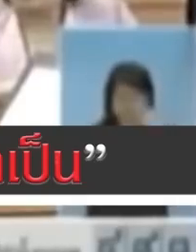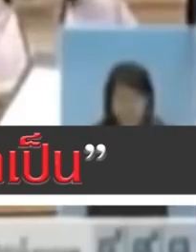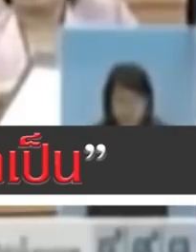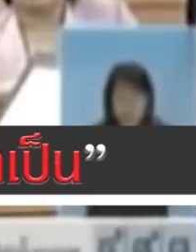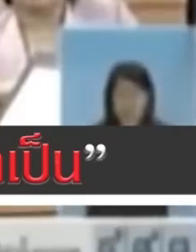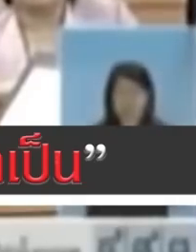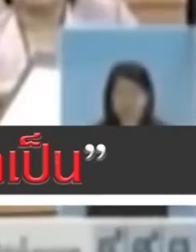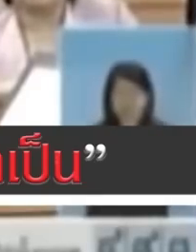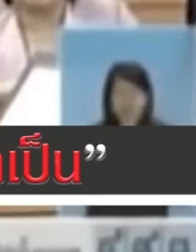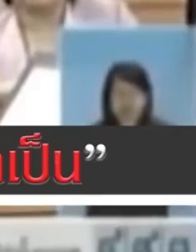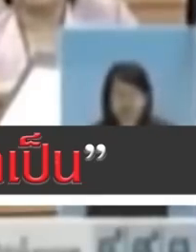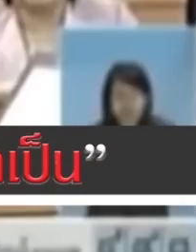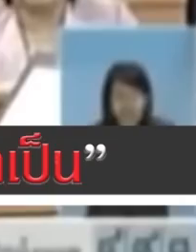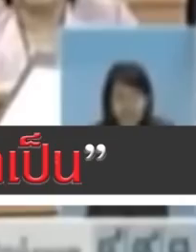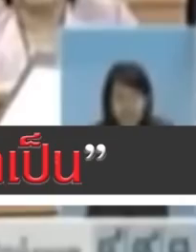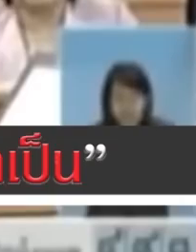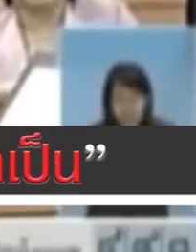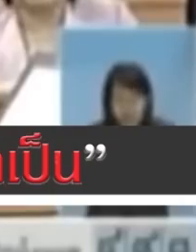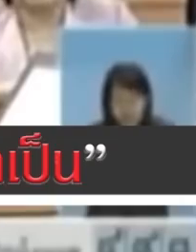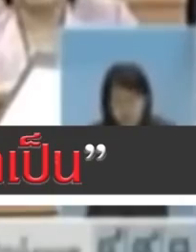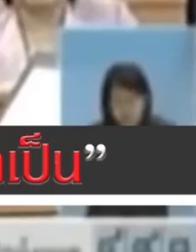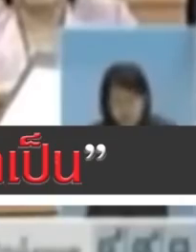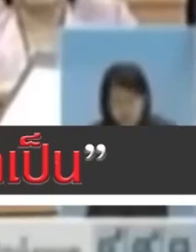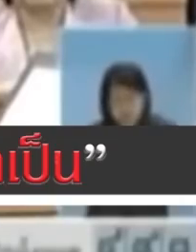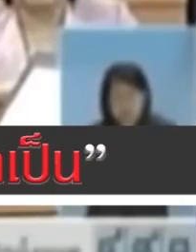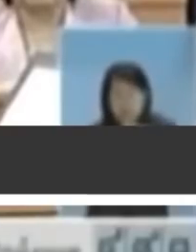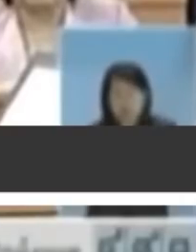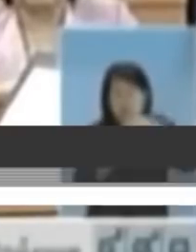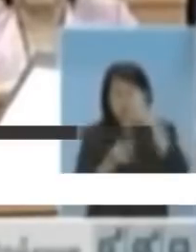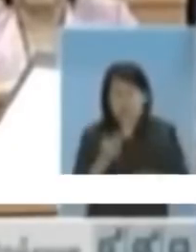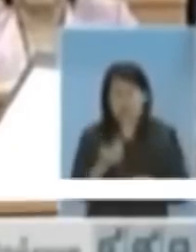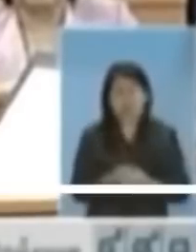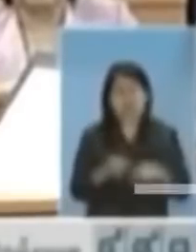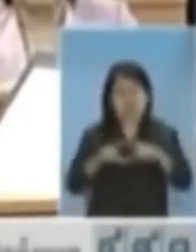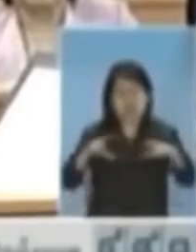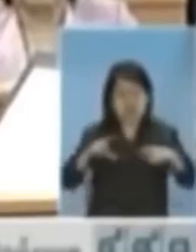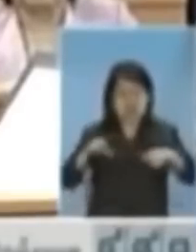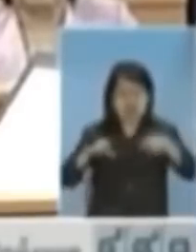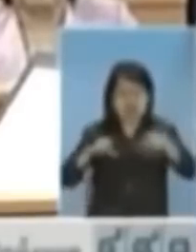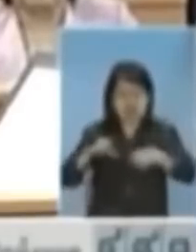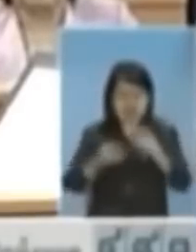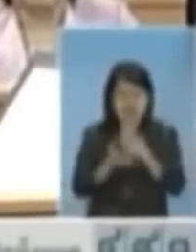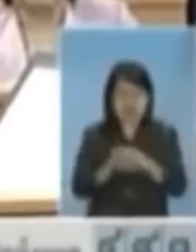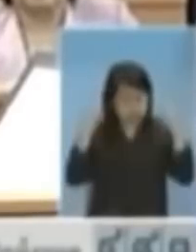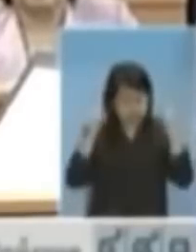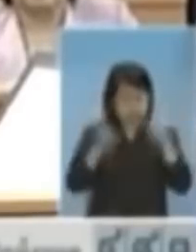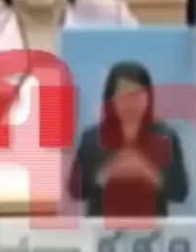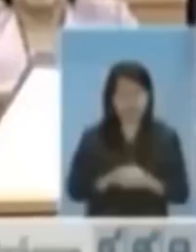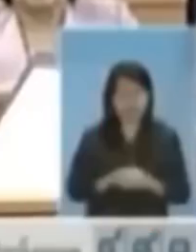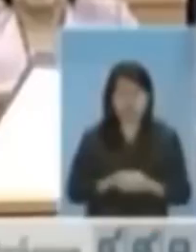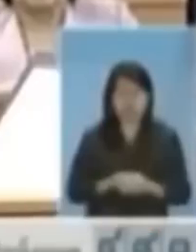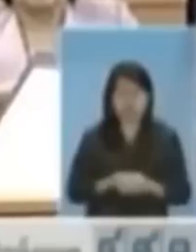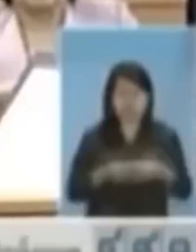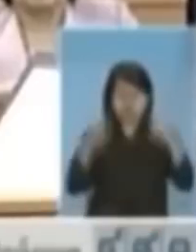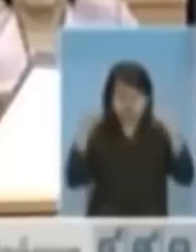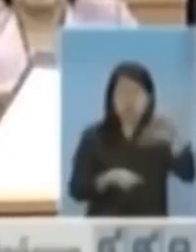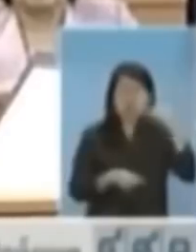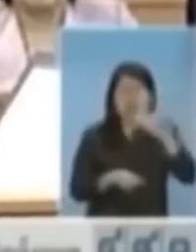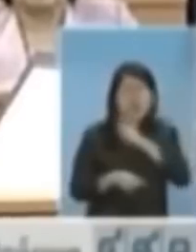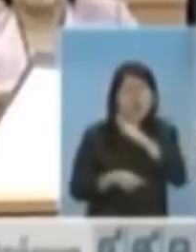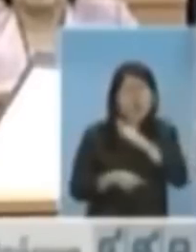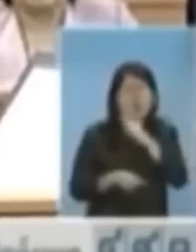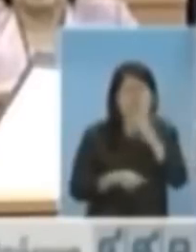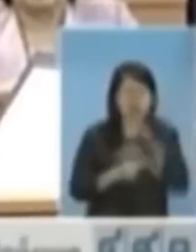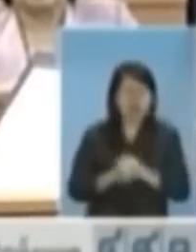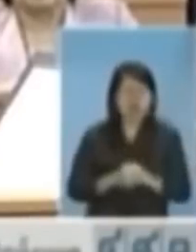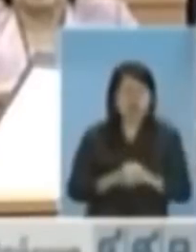อกเมื่อฟอกผ่านกระบวนการต่างๆที่ผมอธิบายประธานแล้วจึงเกิดเป็นแคชเชียร์เช็คสั่งจ่ายกรมการค้าต่างประเทศทำไมท่านต้องโกหกทำไม